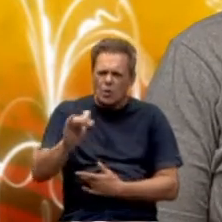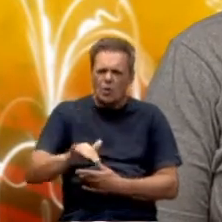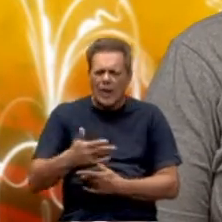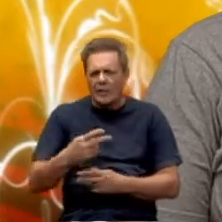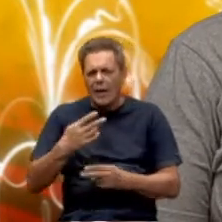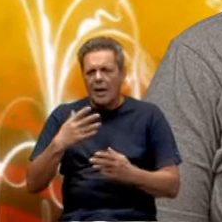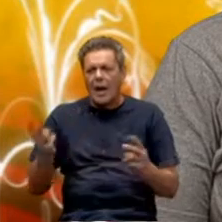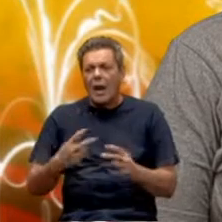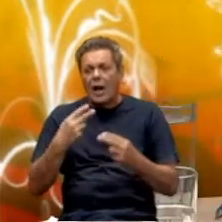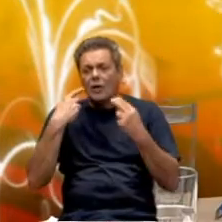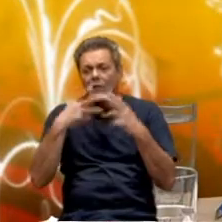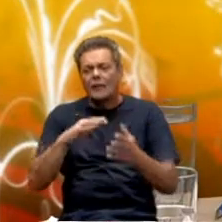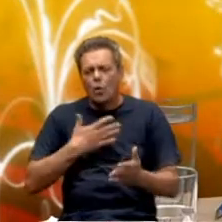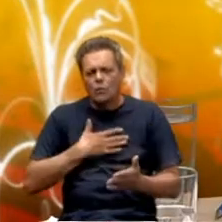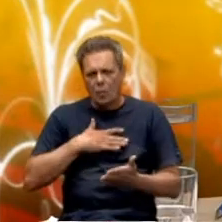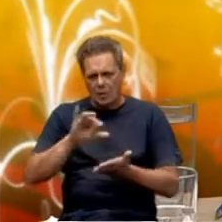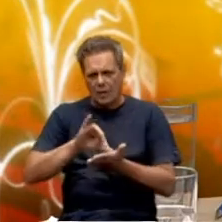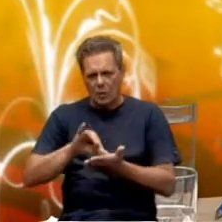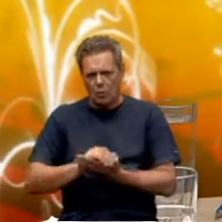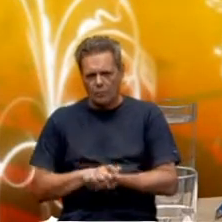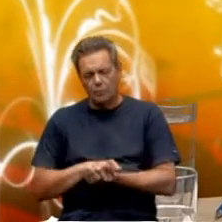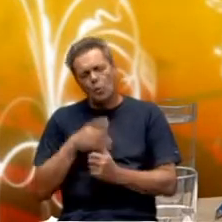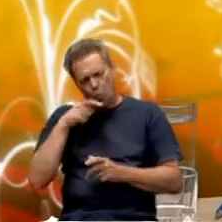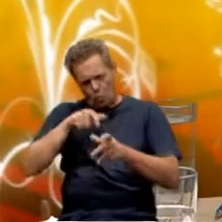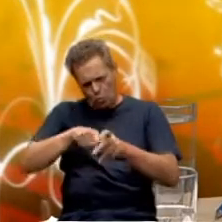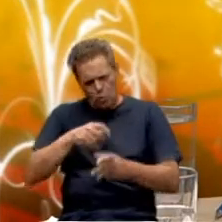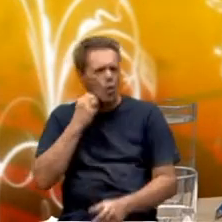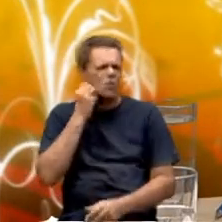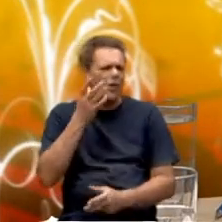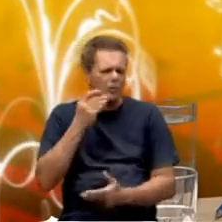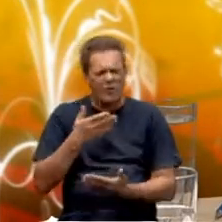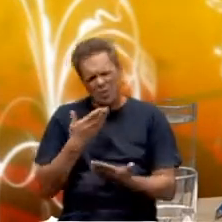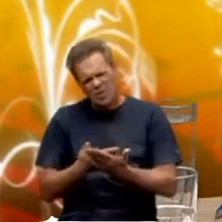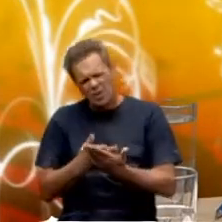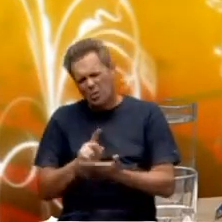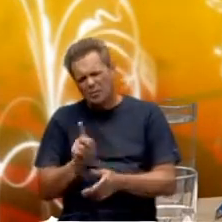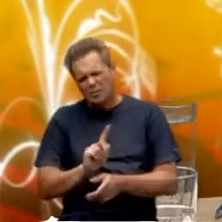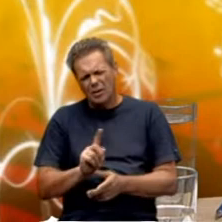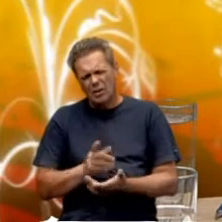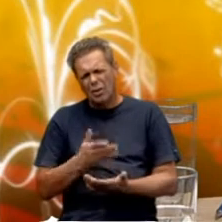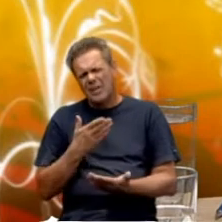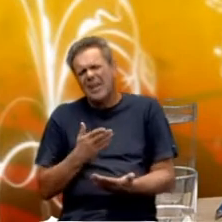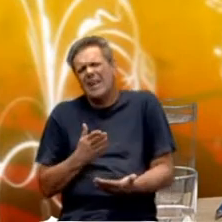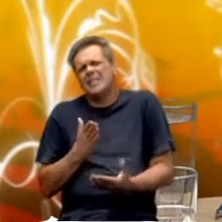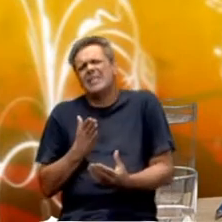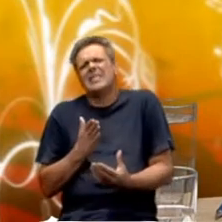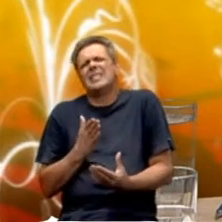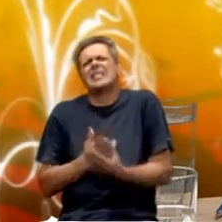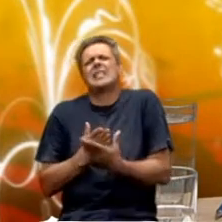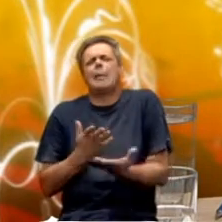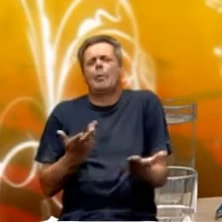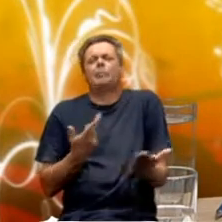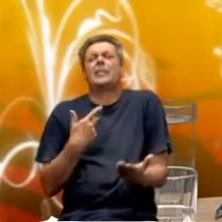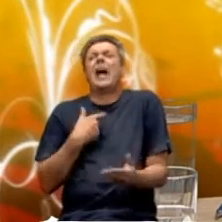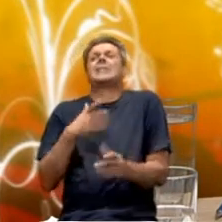svoju sredinu neku. I uključilo u svakodnevicu, da. Zato što nije samo to tako bolestan